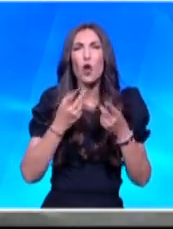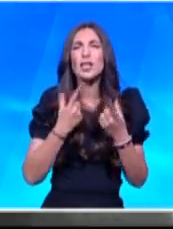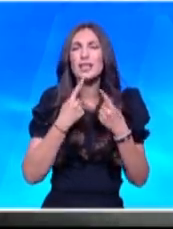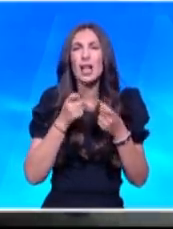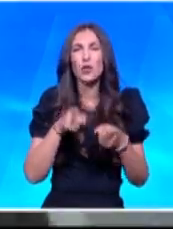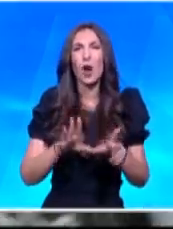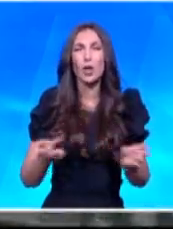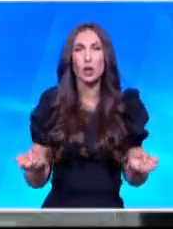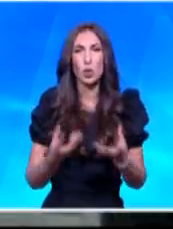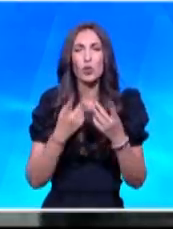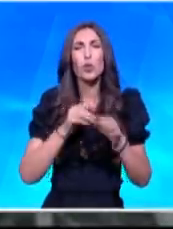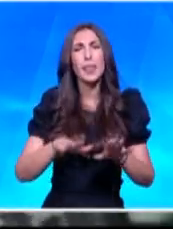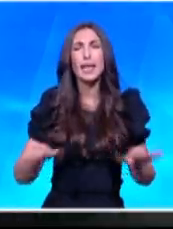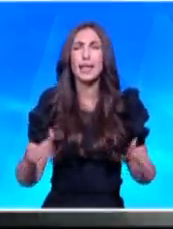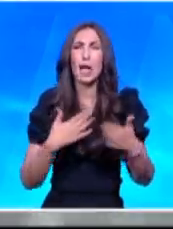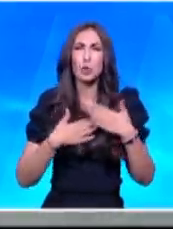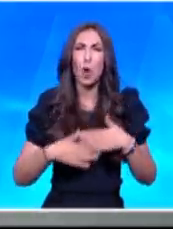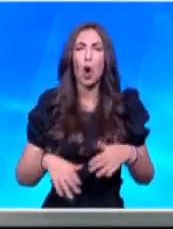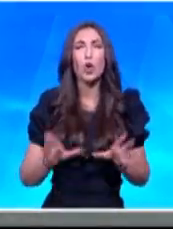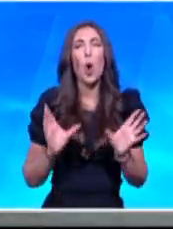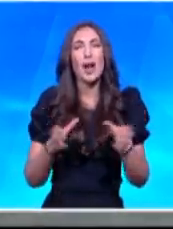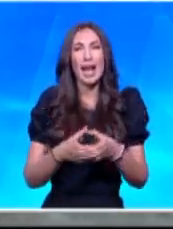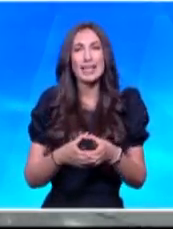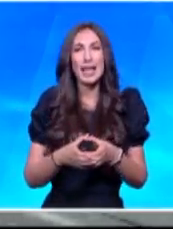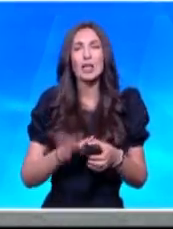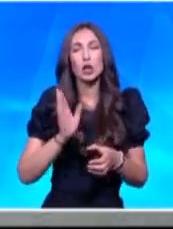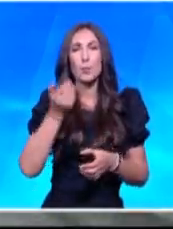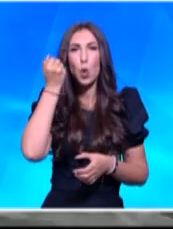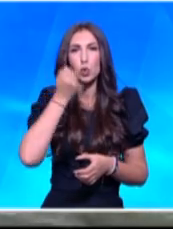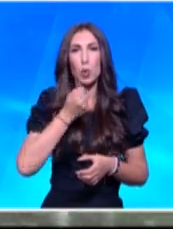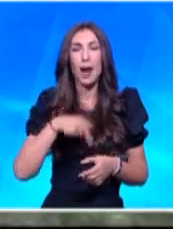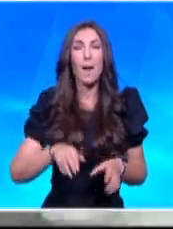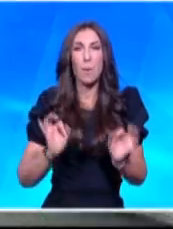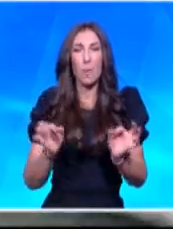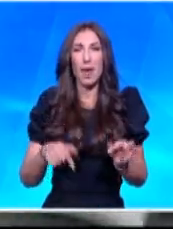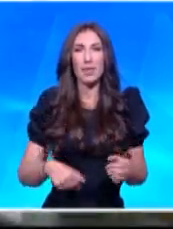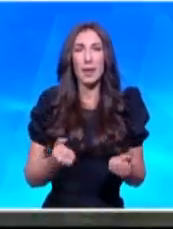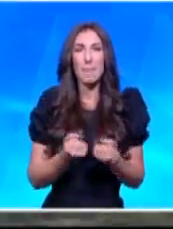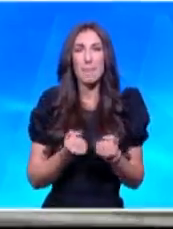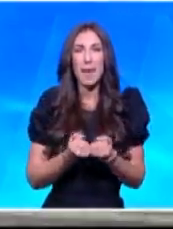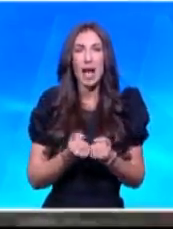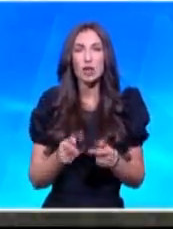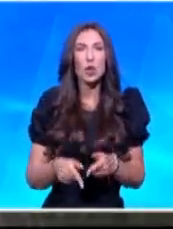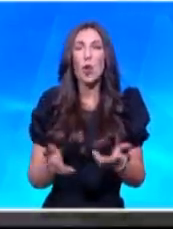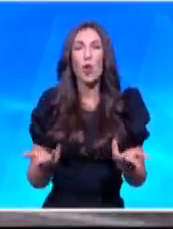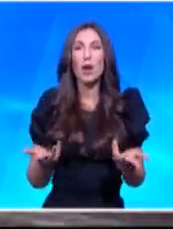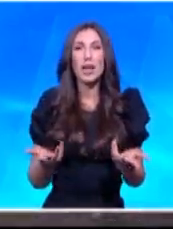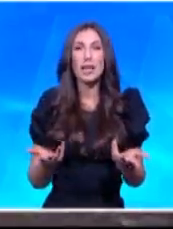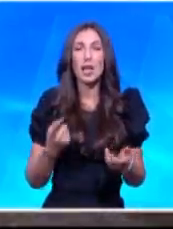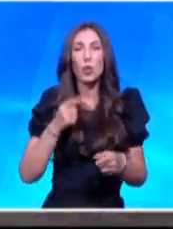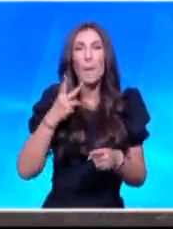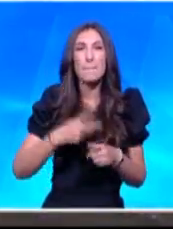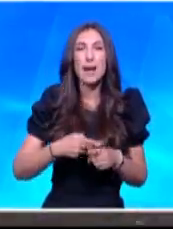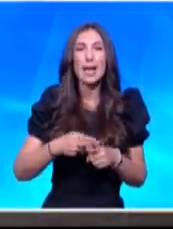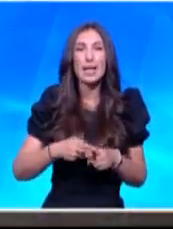но децата определено са спокойни и организацията е много добра. Намирам се също така на място, където е